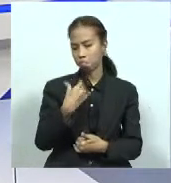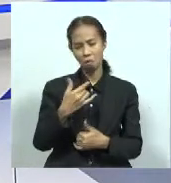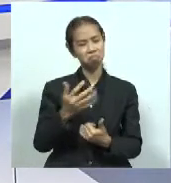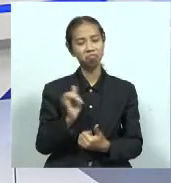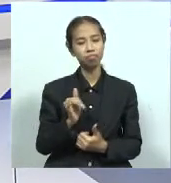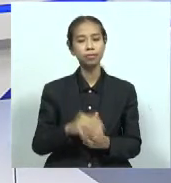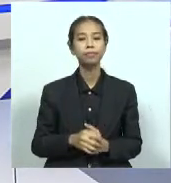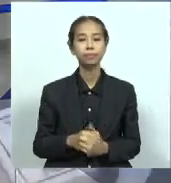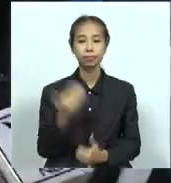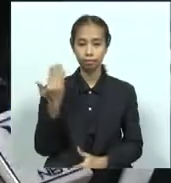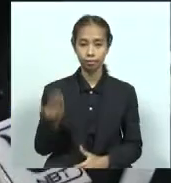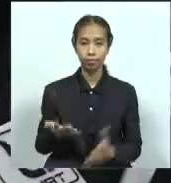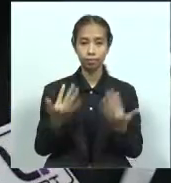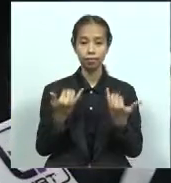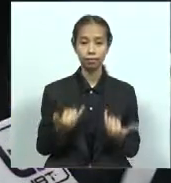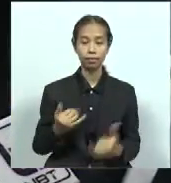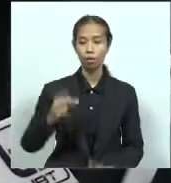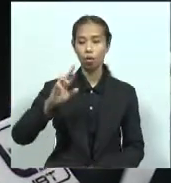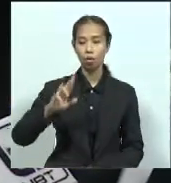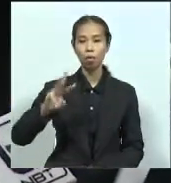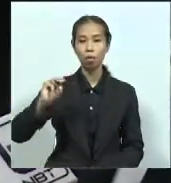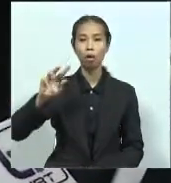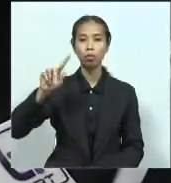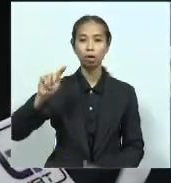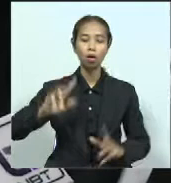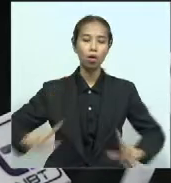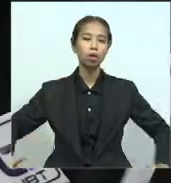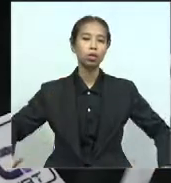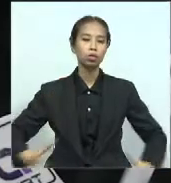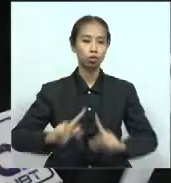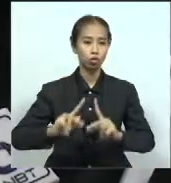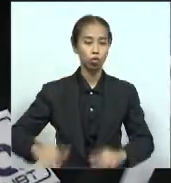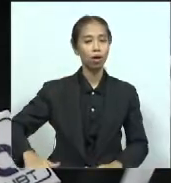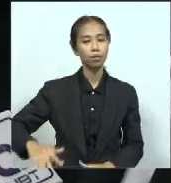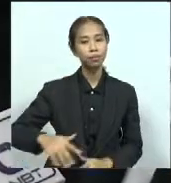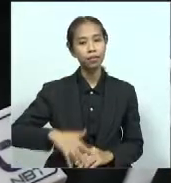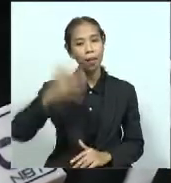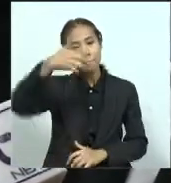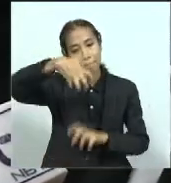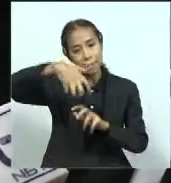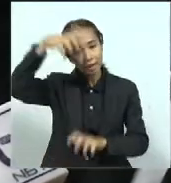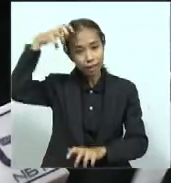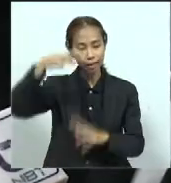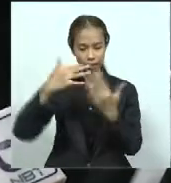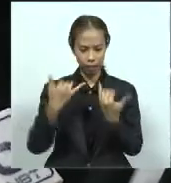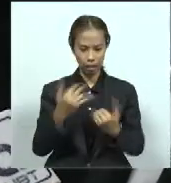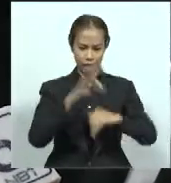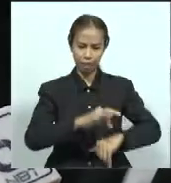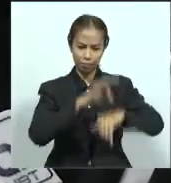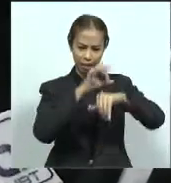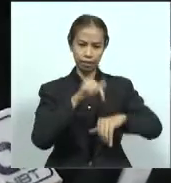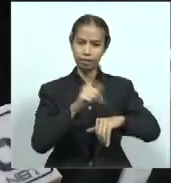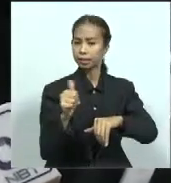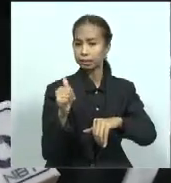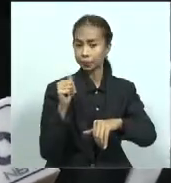ไปดูเรื่องนี้กันครับพลเอกอนุพงษ์เผ่าจินดารัฐมนตรีว่าการกระทรวงมหาดไทยชี้แจงกรณีที่มีข่าวว่าจะดำรงตำแหน่งรัฐมนตรีว่าการ